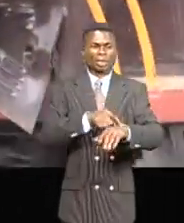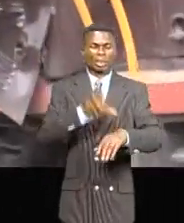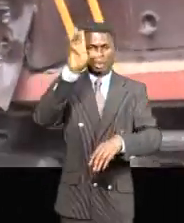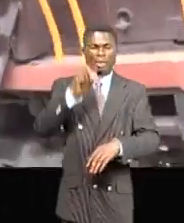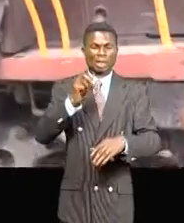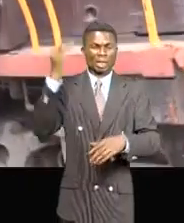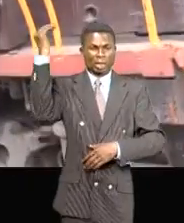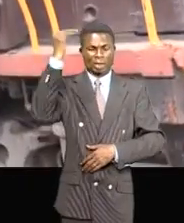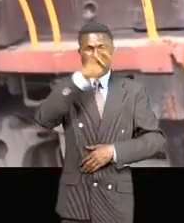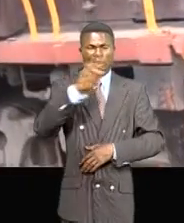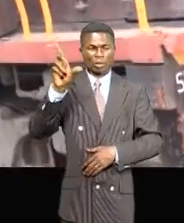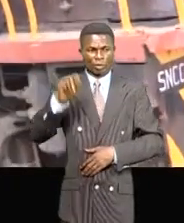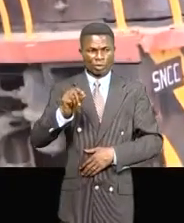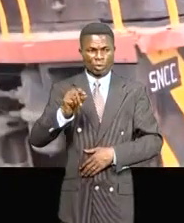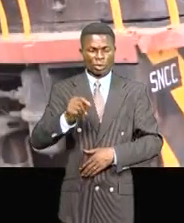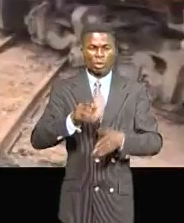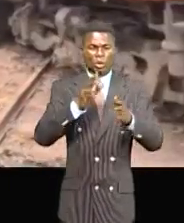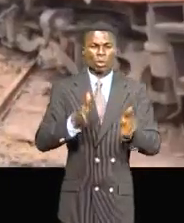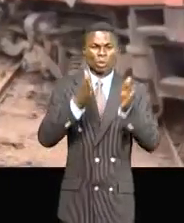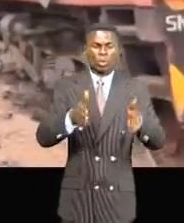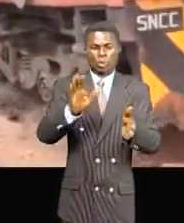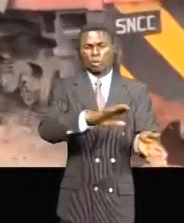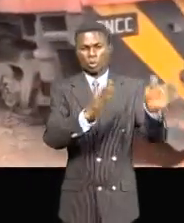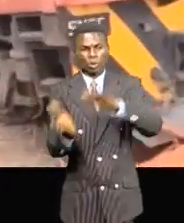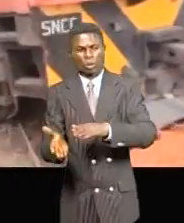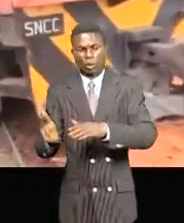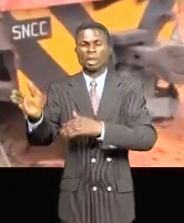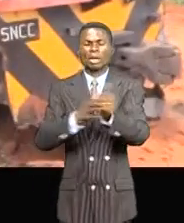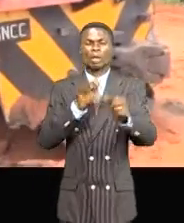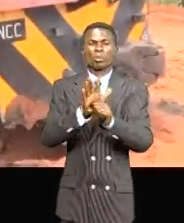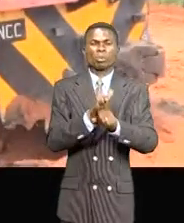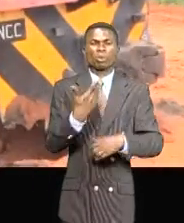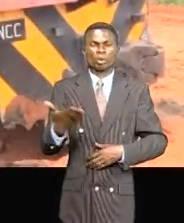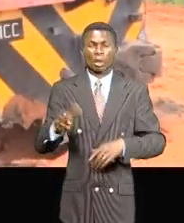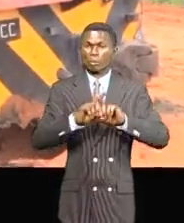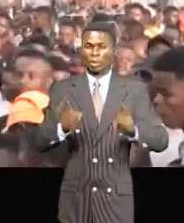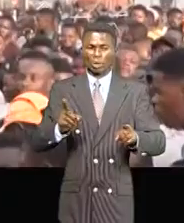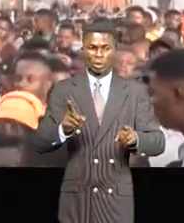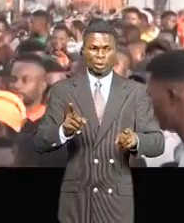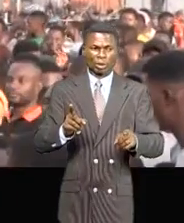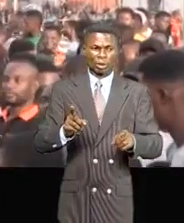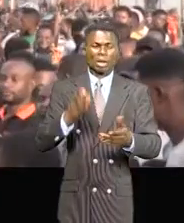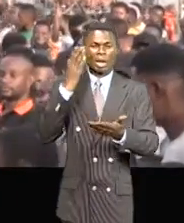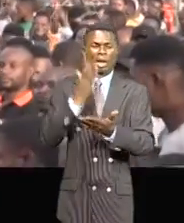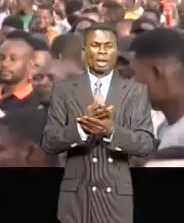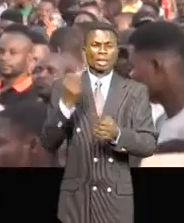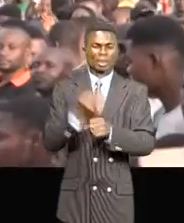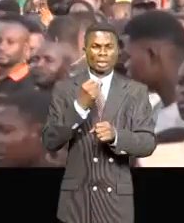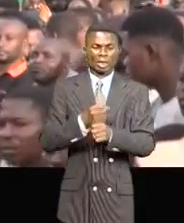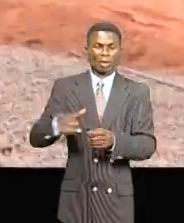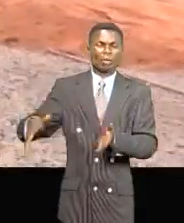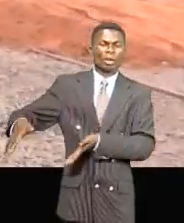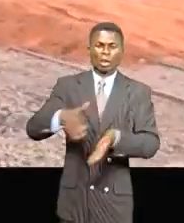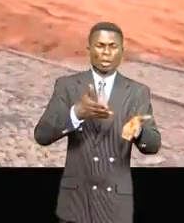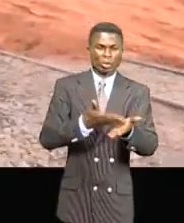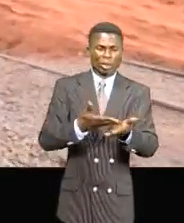2020. Elle s'est retrouvée hors de son chemin et a connu un dommage important, sans compter l'arrêt immédiat du trafic sur le tronçon. En